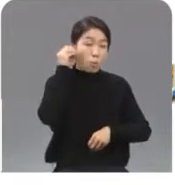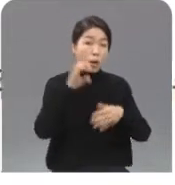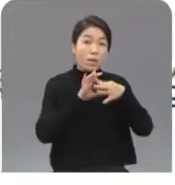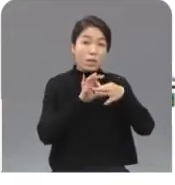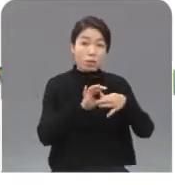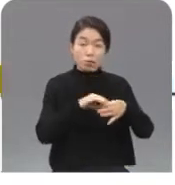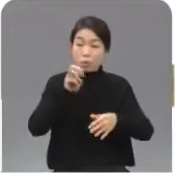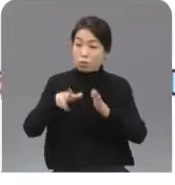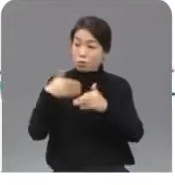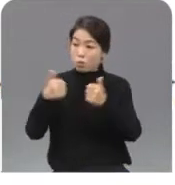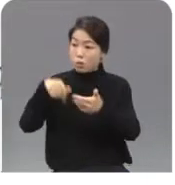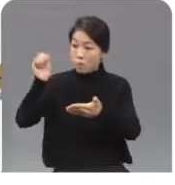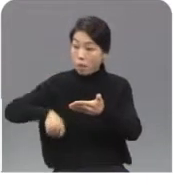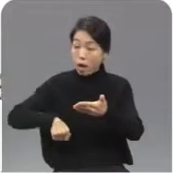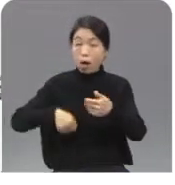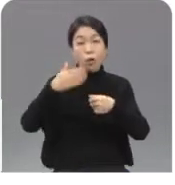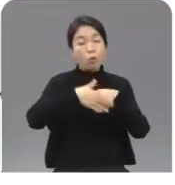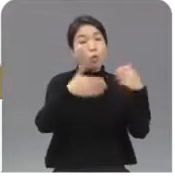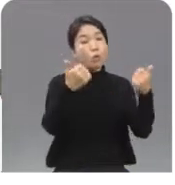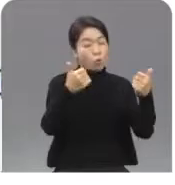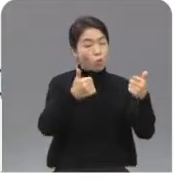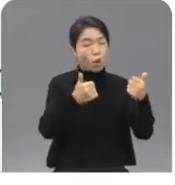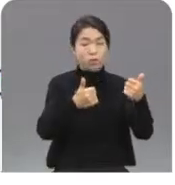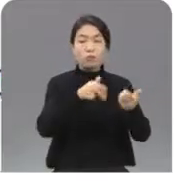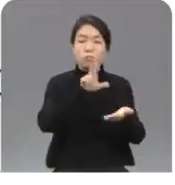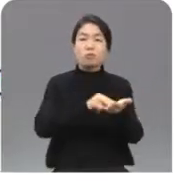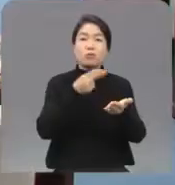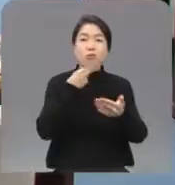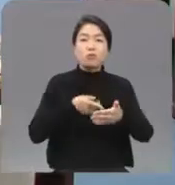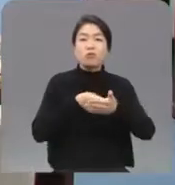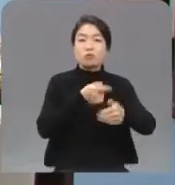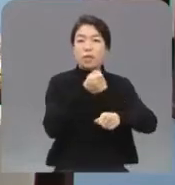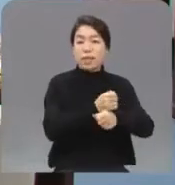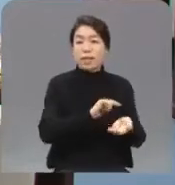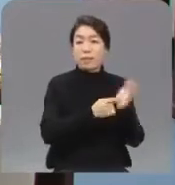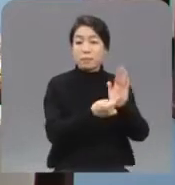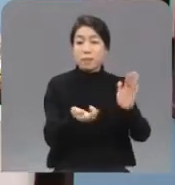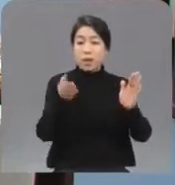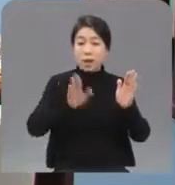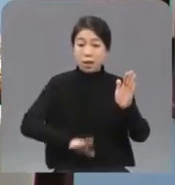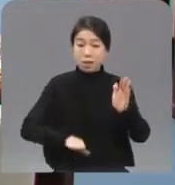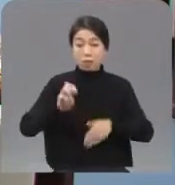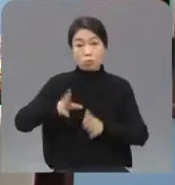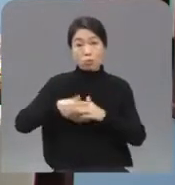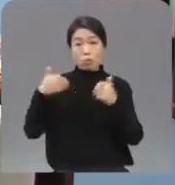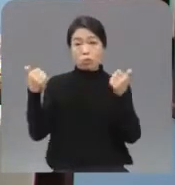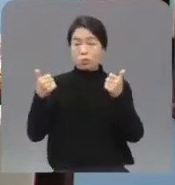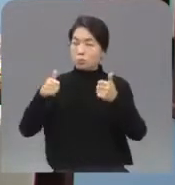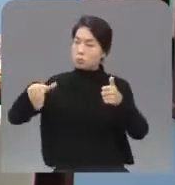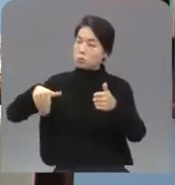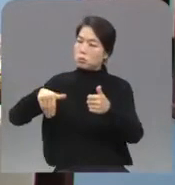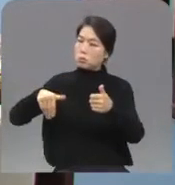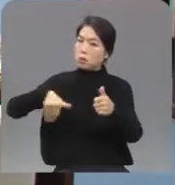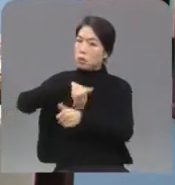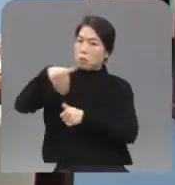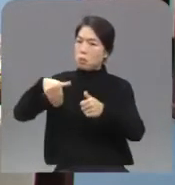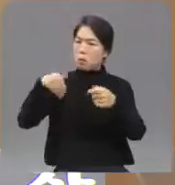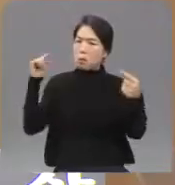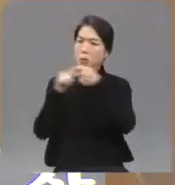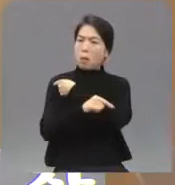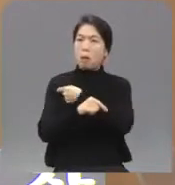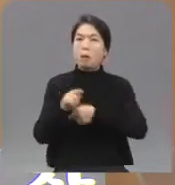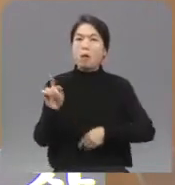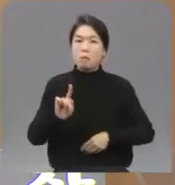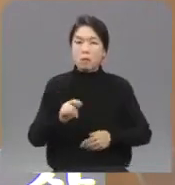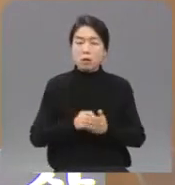통과되면 대구시 의외도 문제가 없도록 추진하겠다고 밝혔습니다 하지만 광주시의회 반응은 엇박자를 내고 있습니다